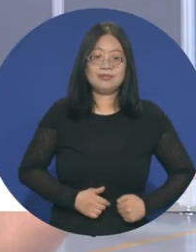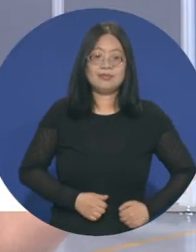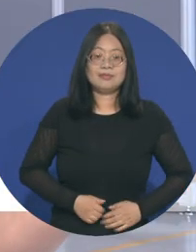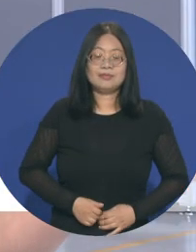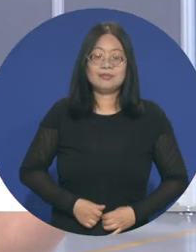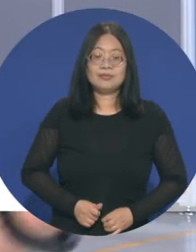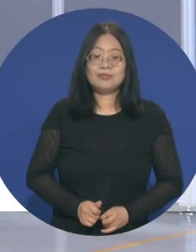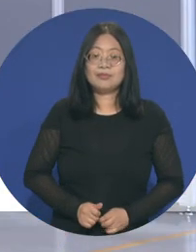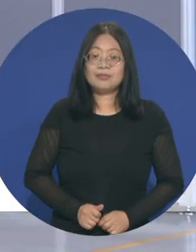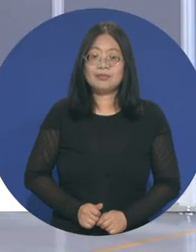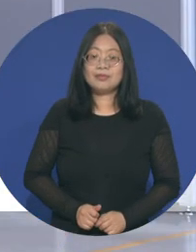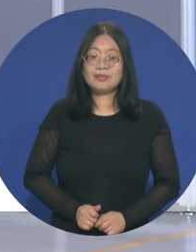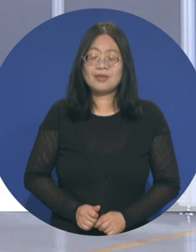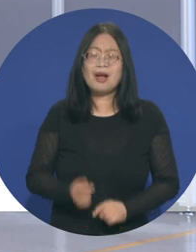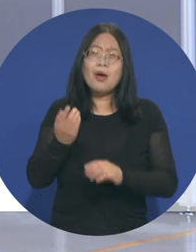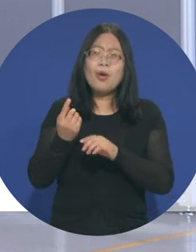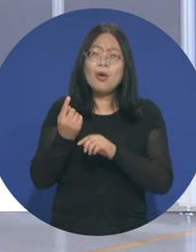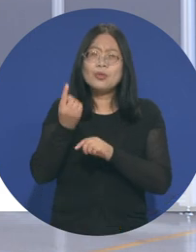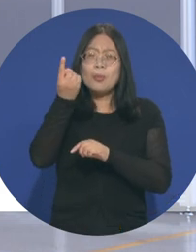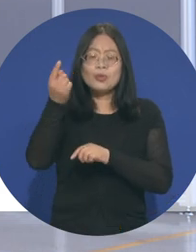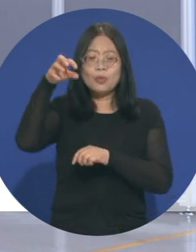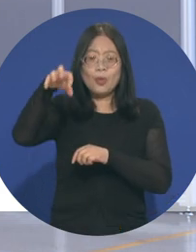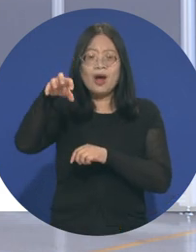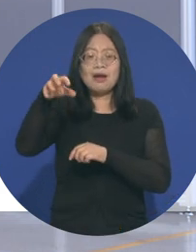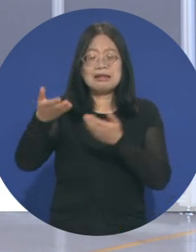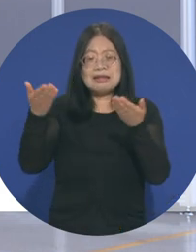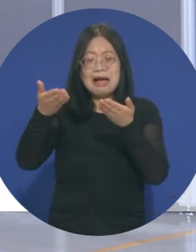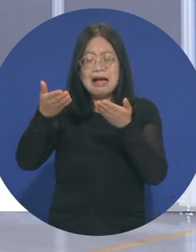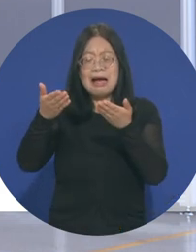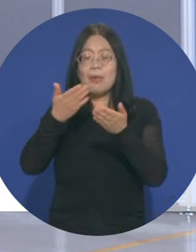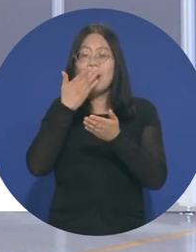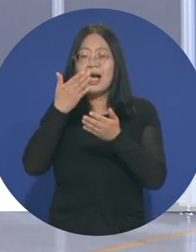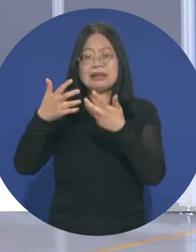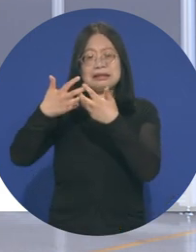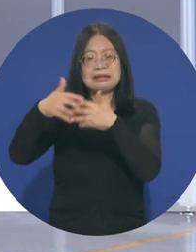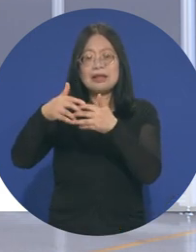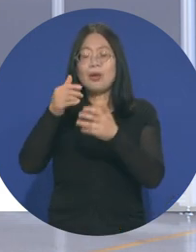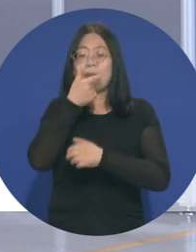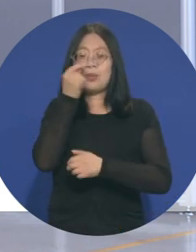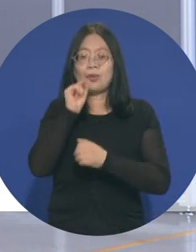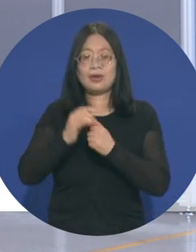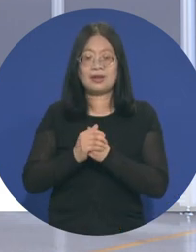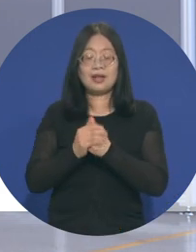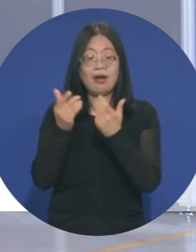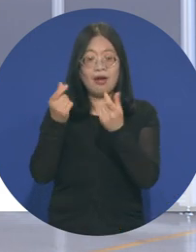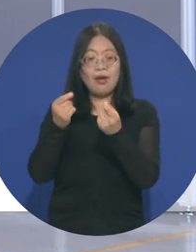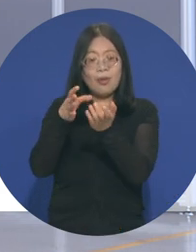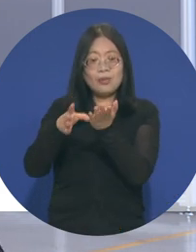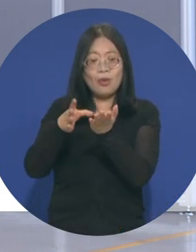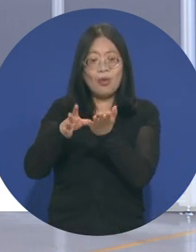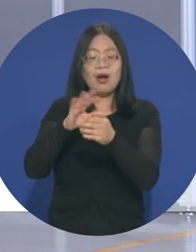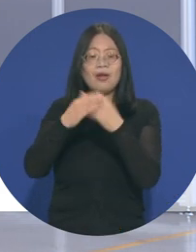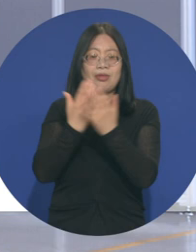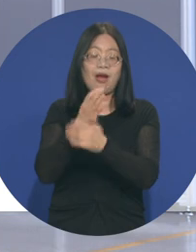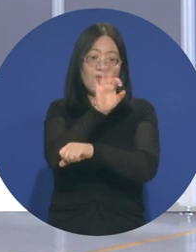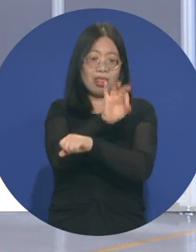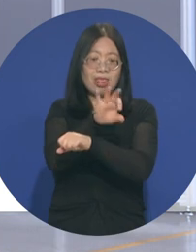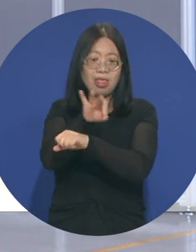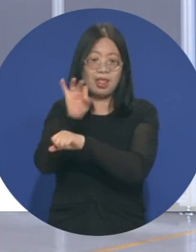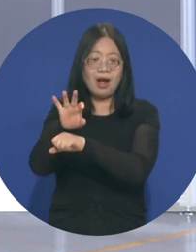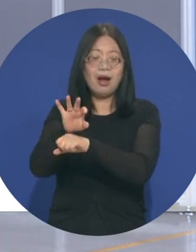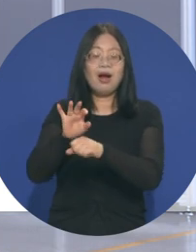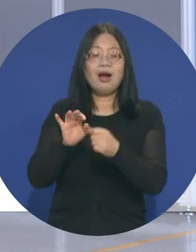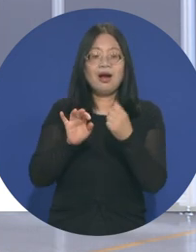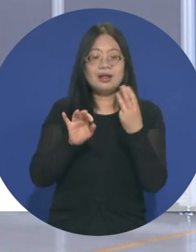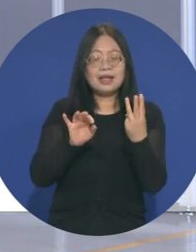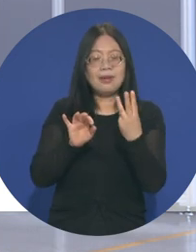상부에서 작업하기 위한 뭐 고소 작업대 그런 것도 부족한 게 있고 고든 장비들을 다 사자면 또 뭐 한